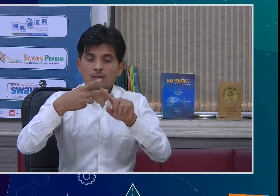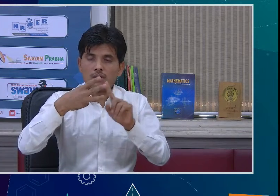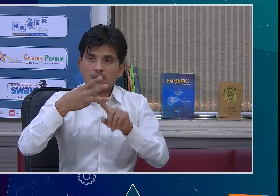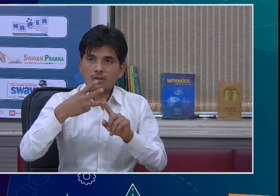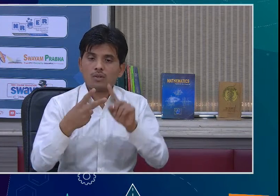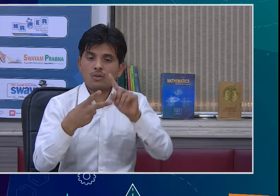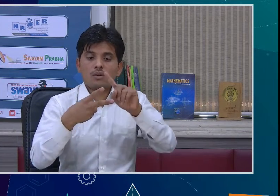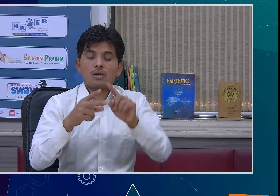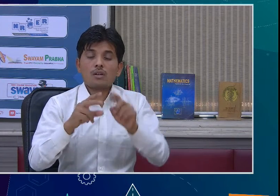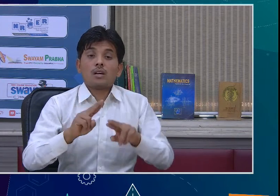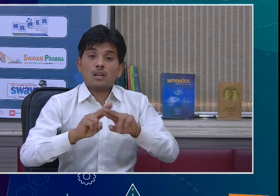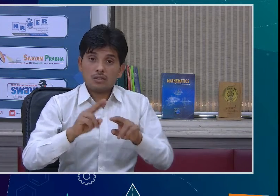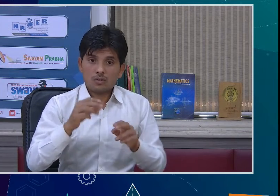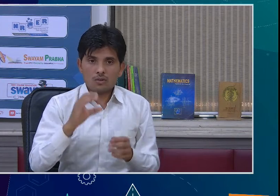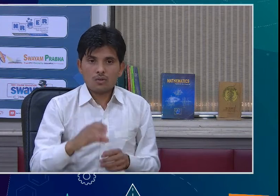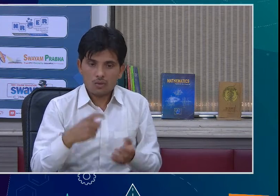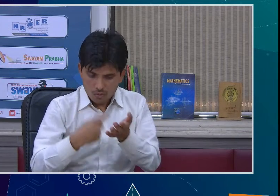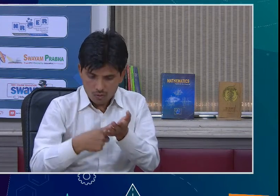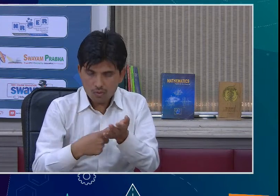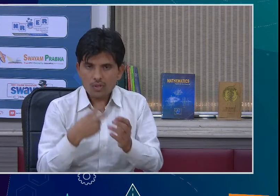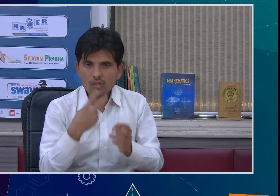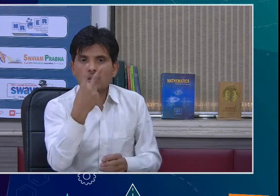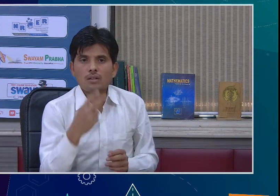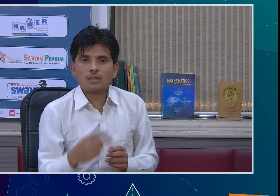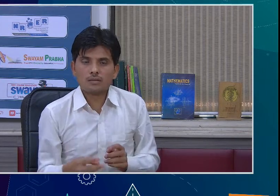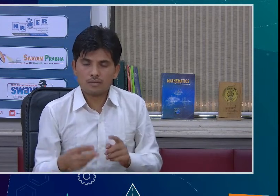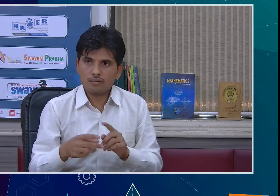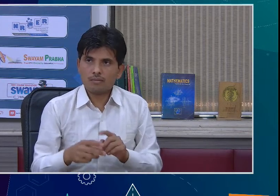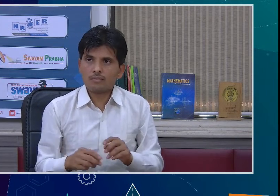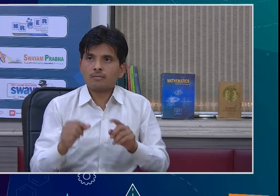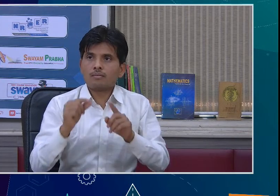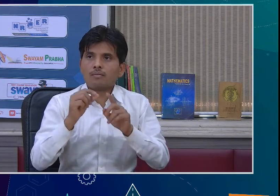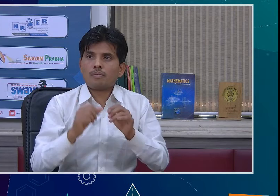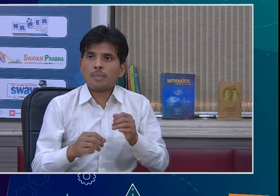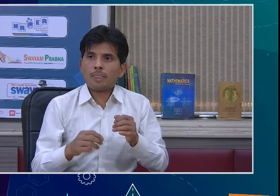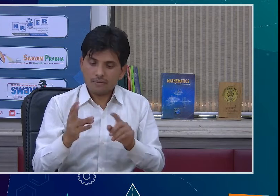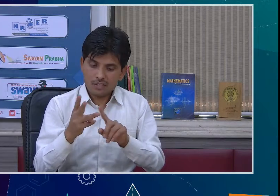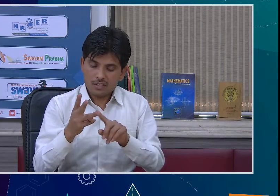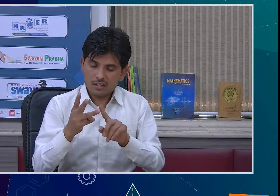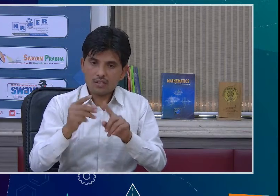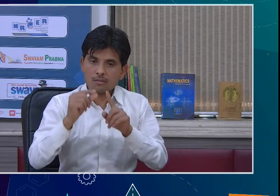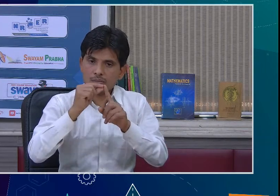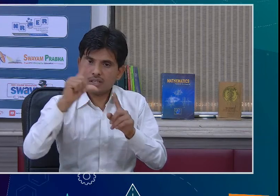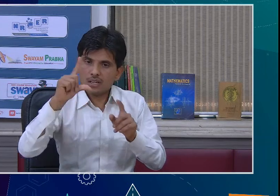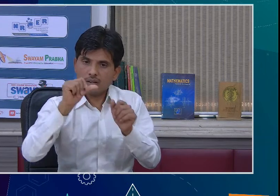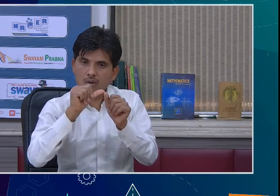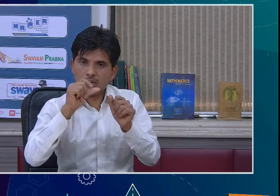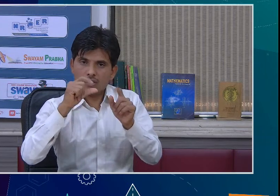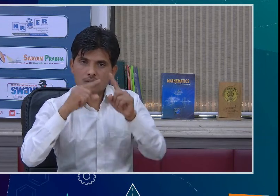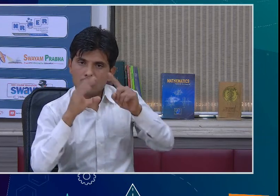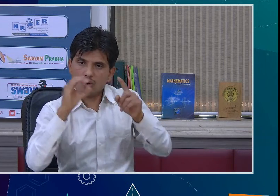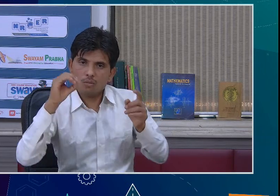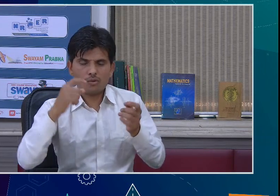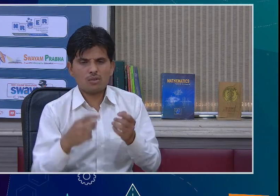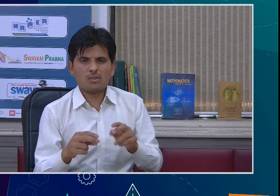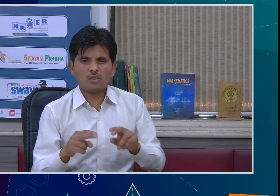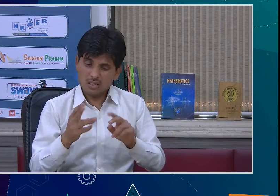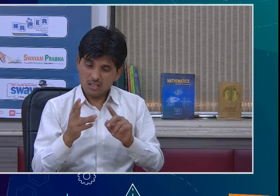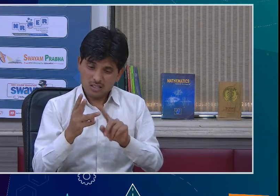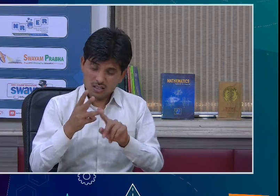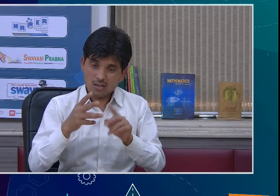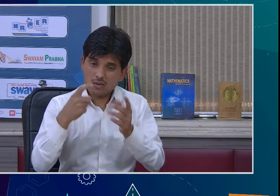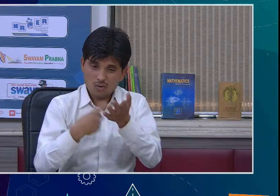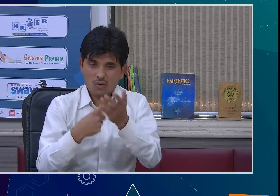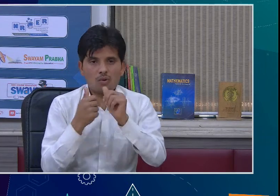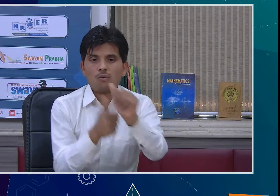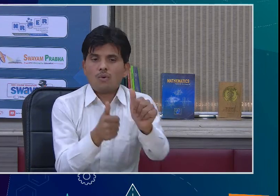the conditions, पर वो जो तीसरा कंडीशन है प्लूटो वो सेटिस्फाई नहीं कर पाया। So after